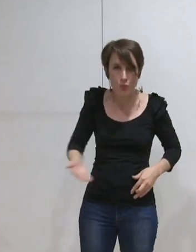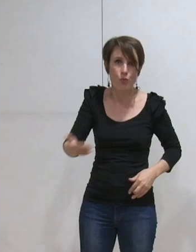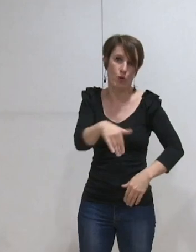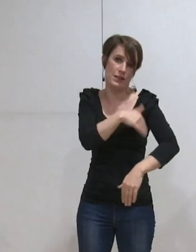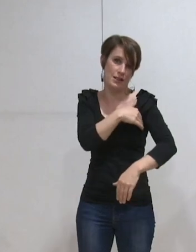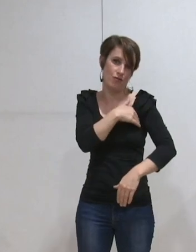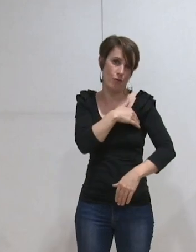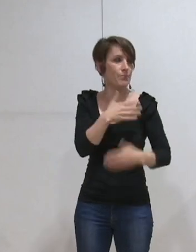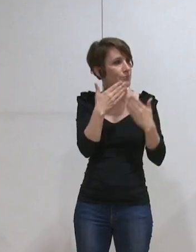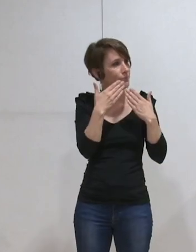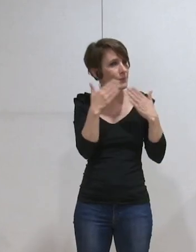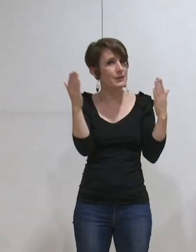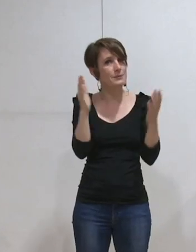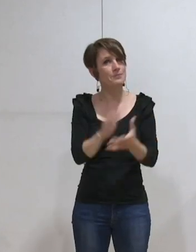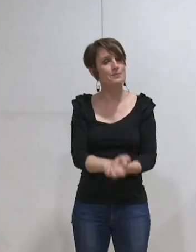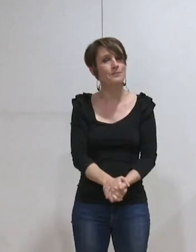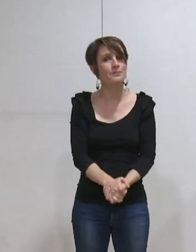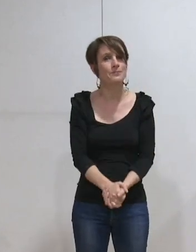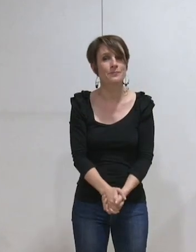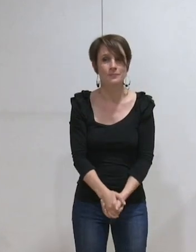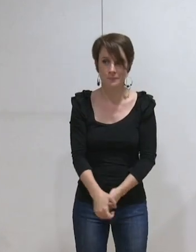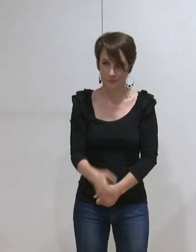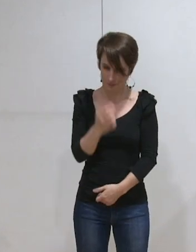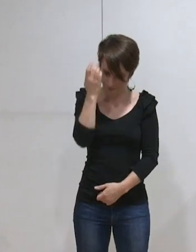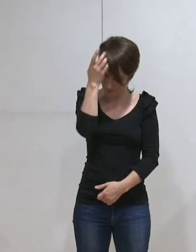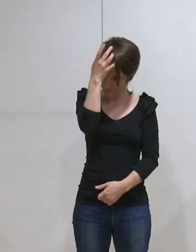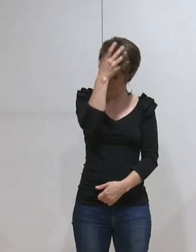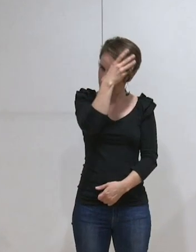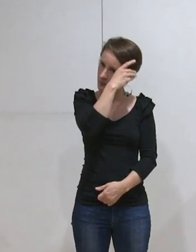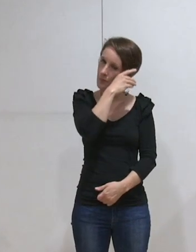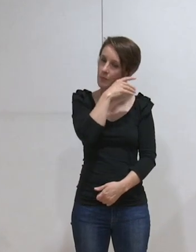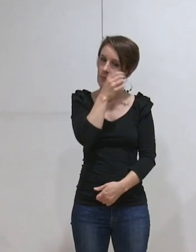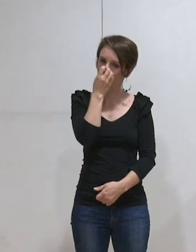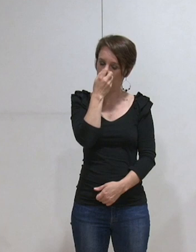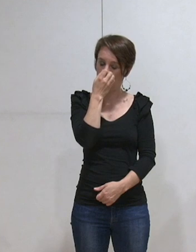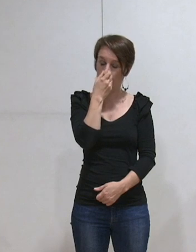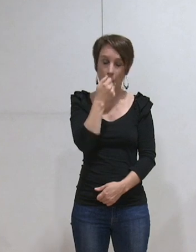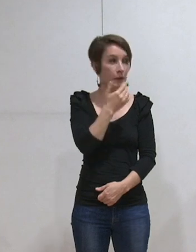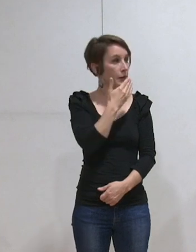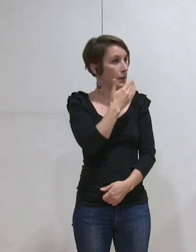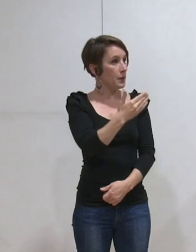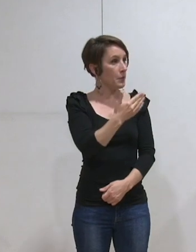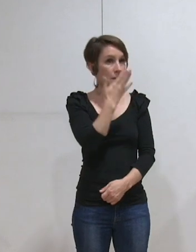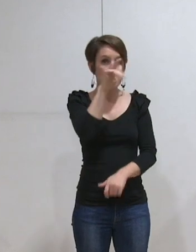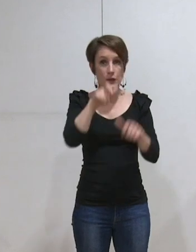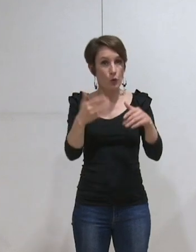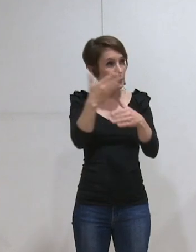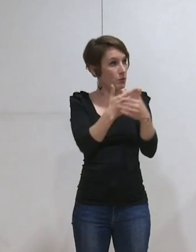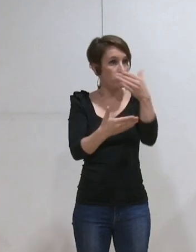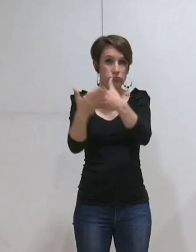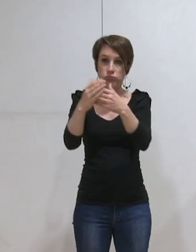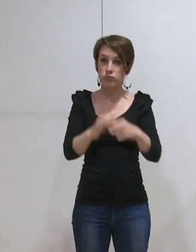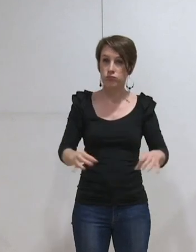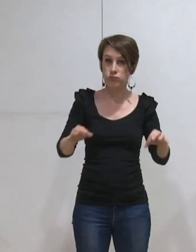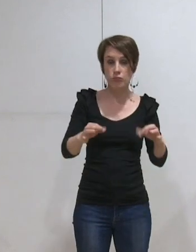communs merci merci s'il n'y a pas d'autrre prise de parole je vous propose donc de mettre